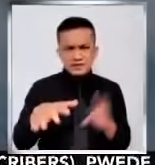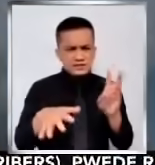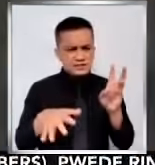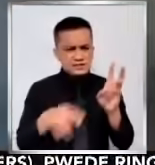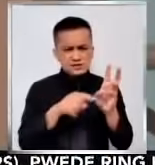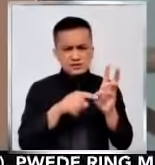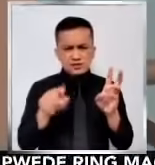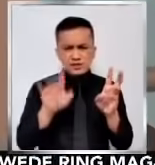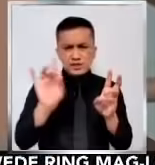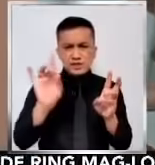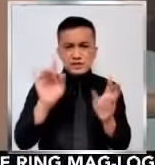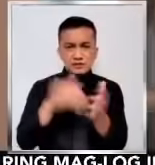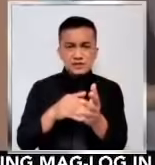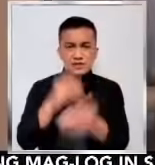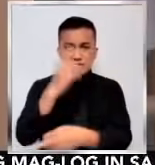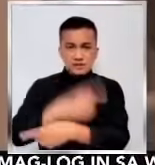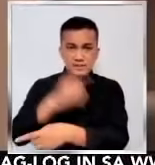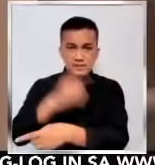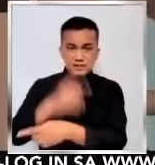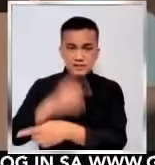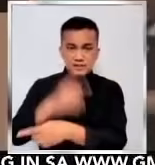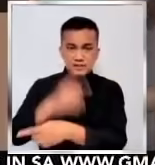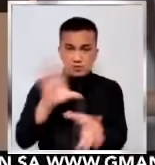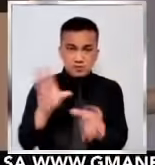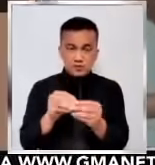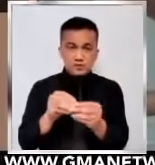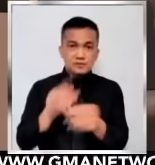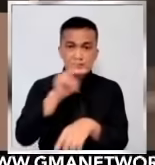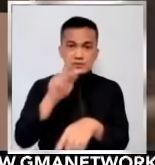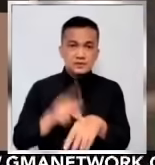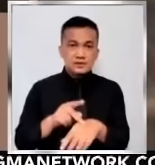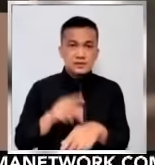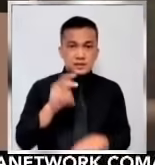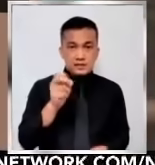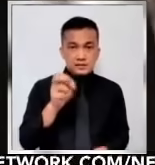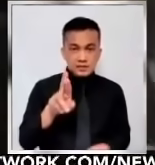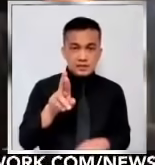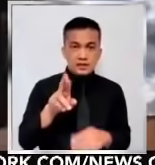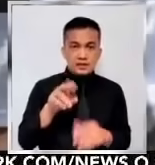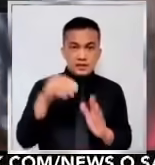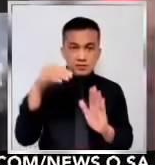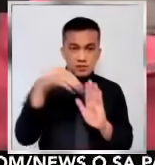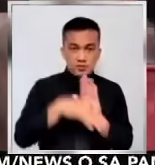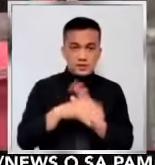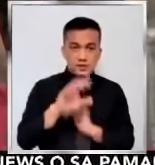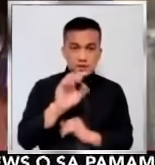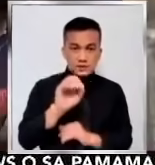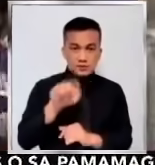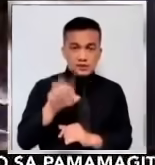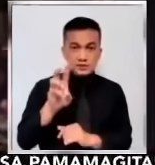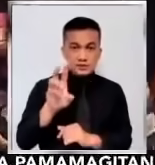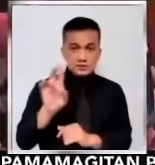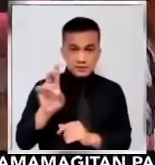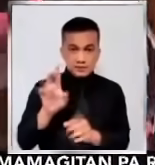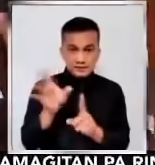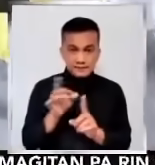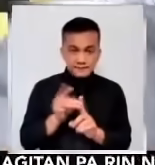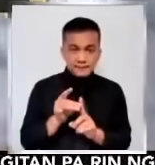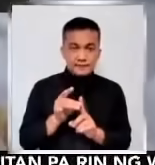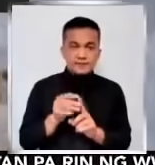cases nationwide. Sa Metro Manila, bumaba sa 0.67 ang reproduction number mula sa 0.88 noong isang